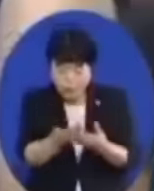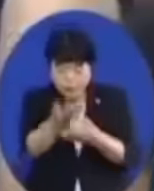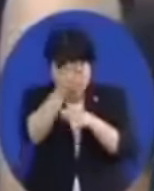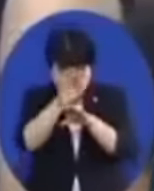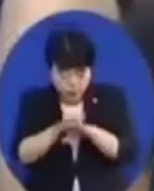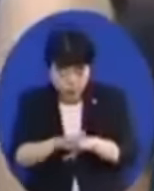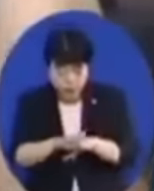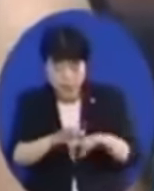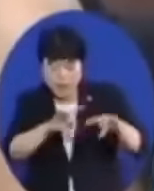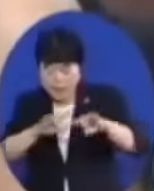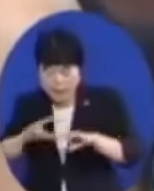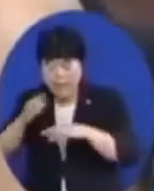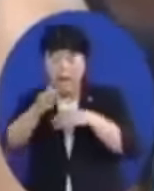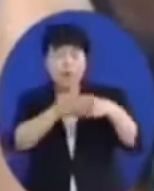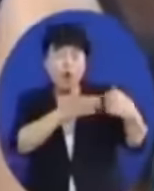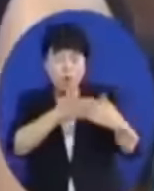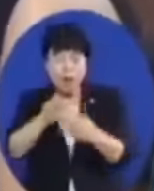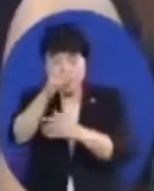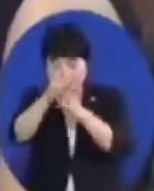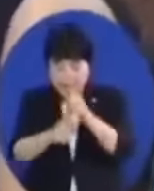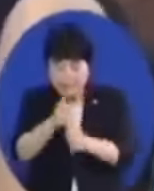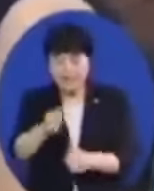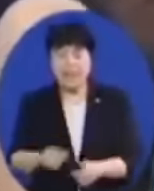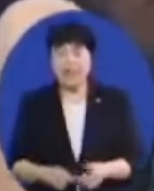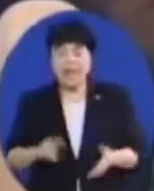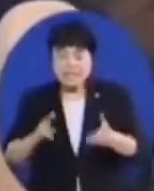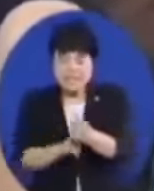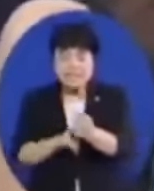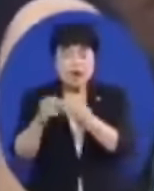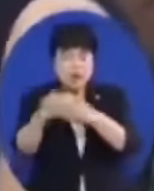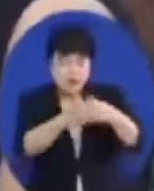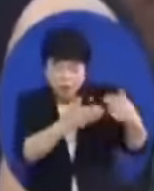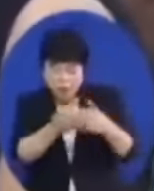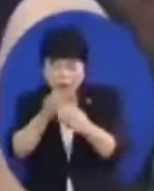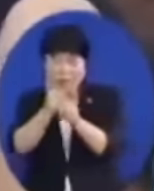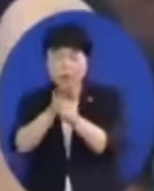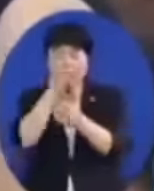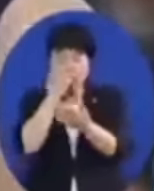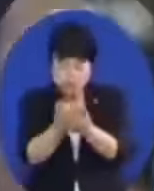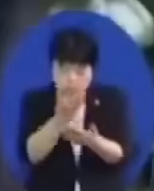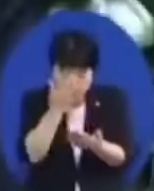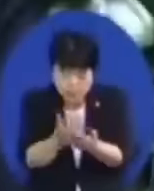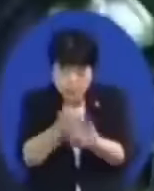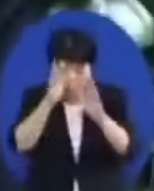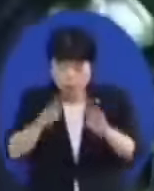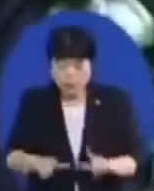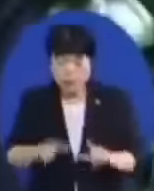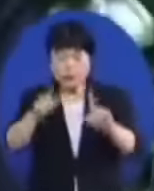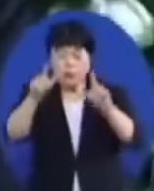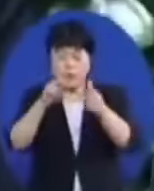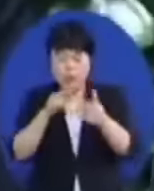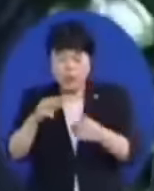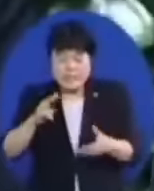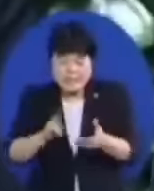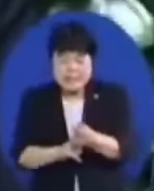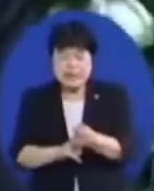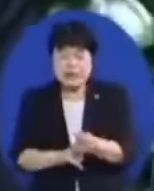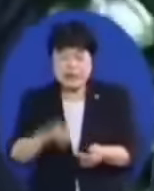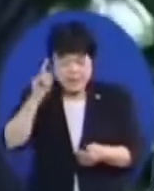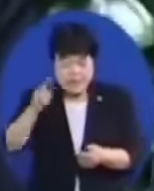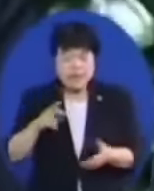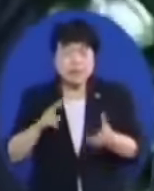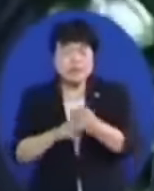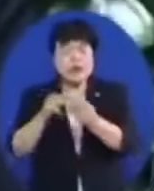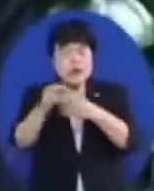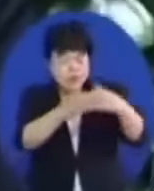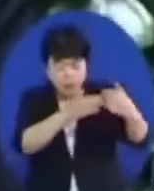성도들이 레마를 체험하고 하나님 기적을 체험할 수 있도록 도와주시옵소서. 오늘도 기적을 체험하고 내일도 기적을